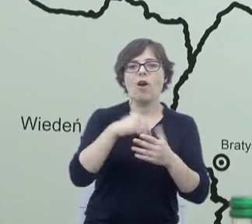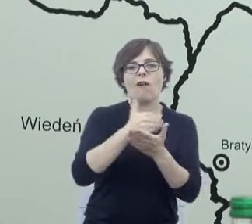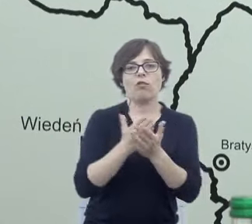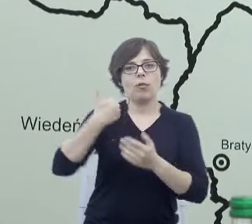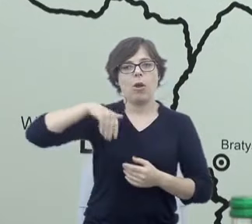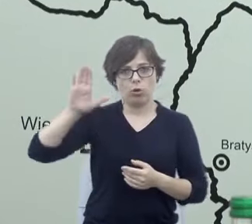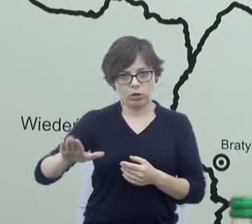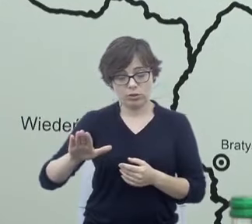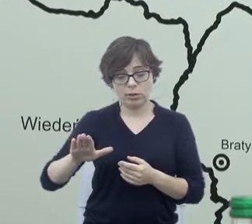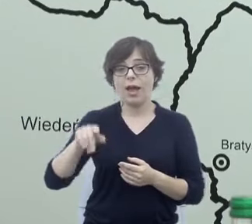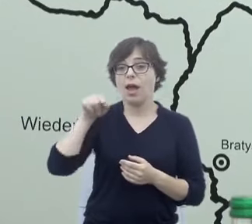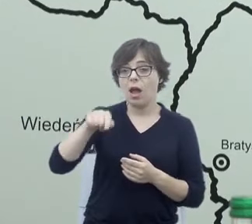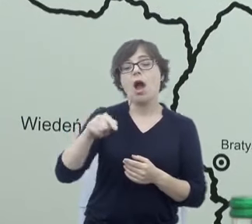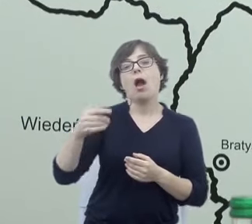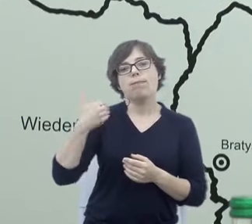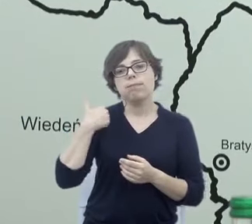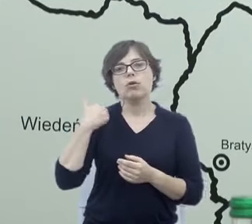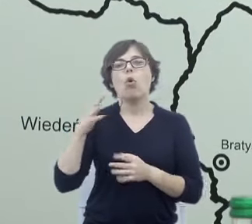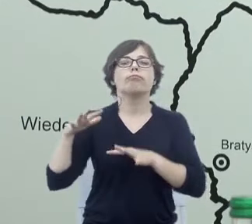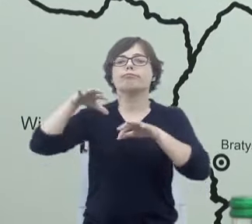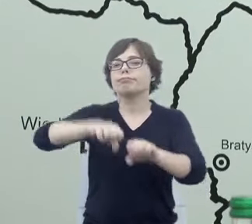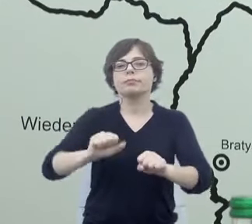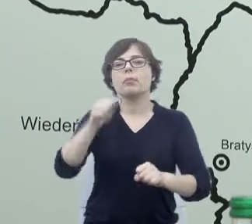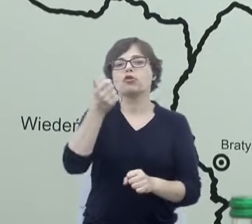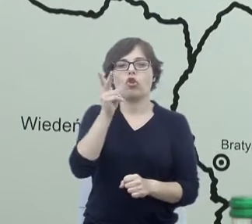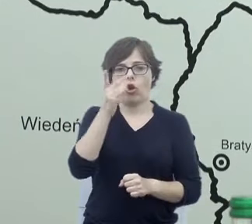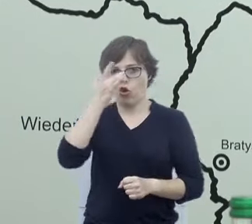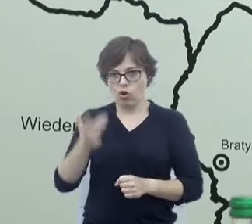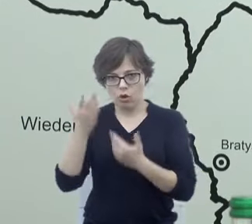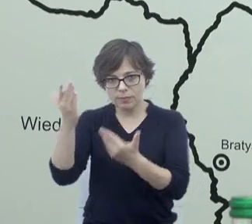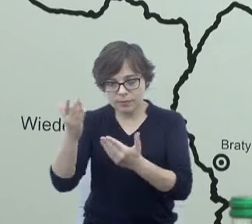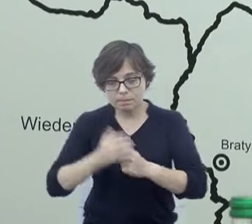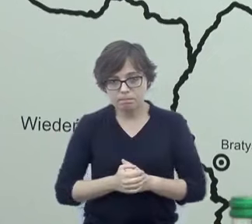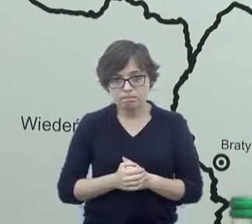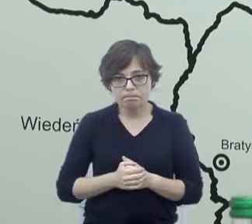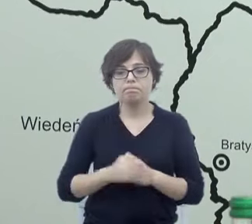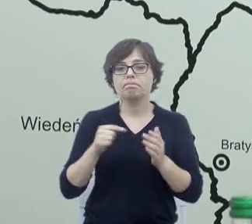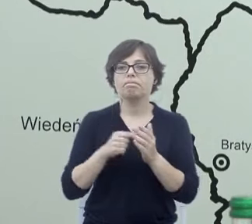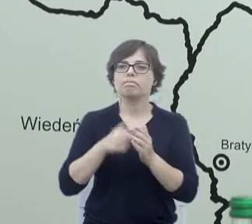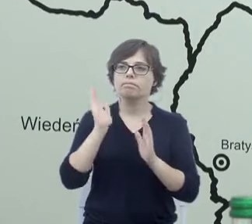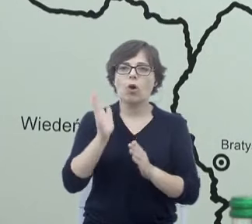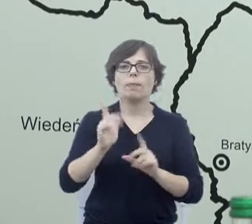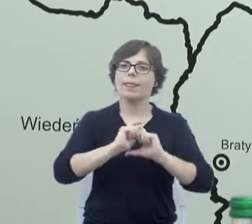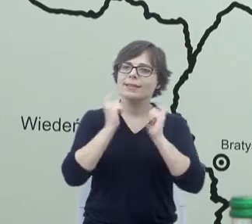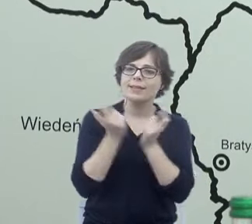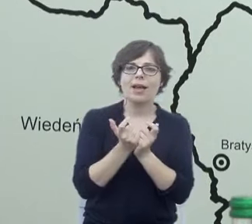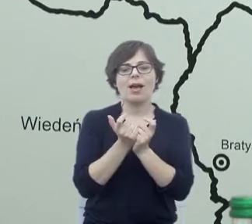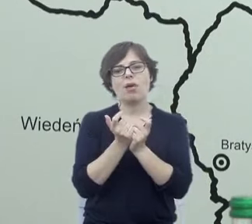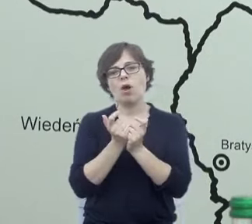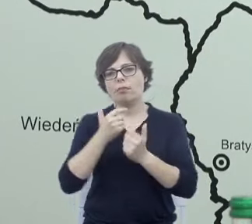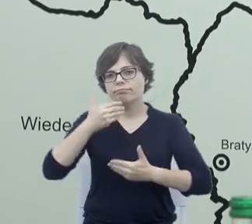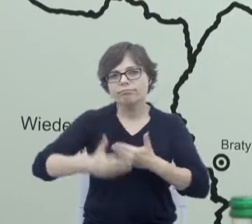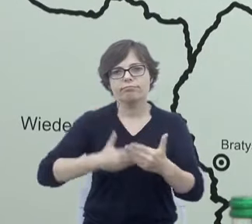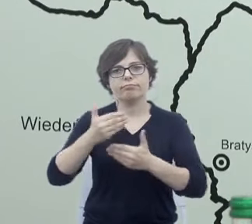białostockiego, dostały się pod okupację sowiecką. No i przeszło całą tą no, taką